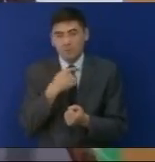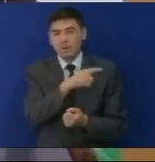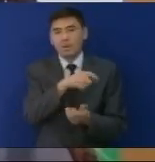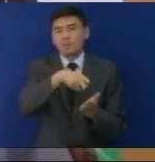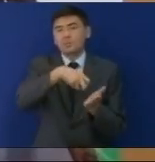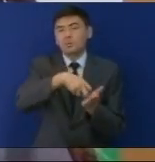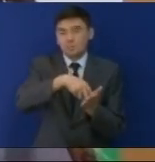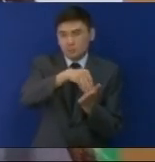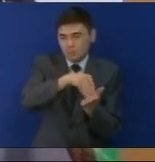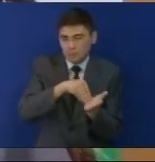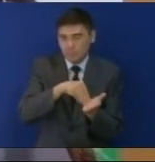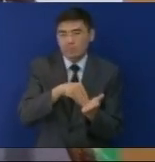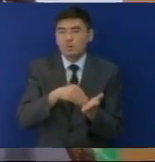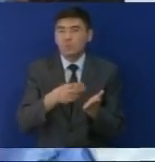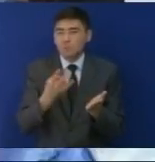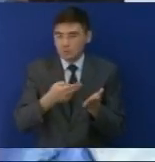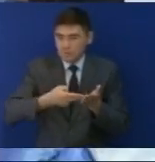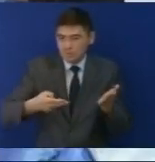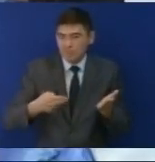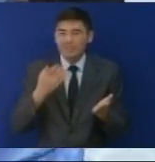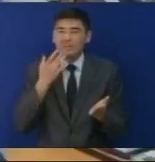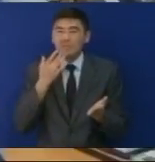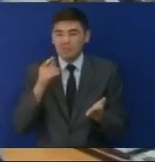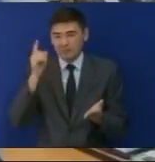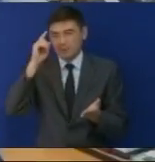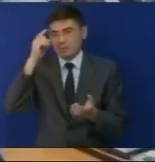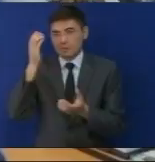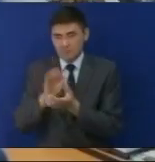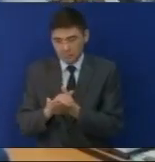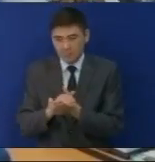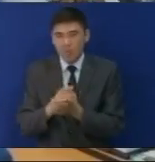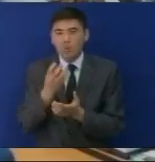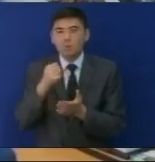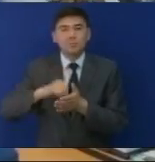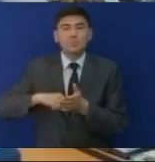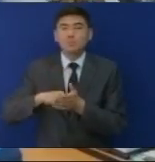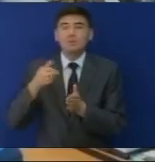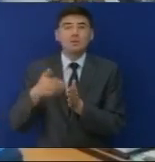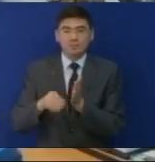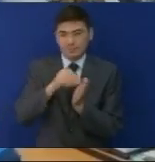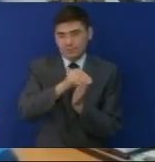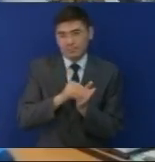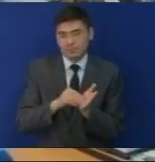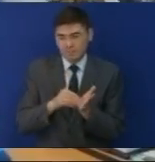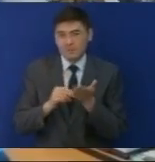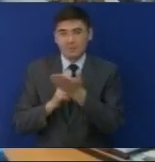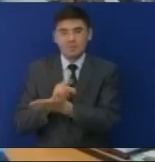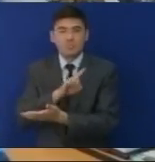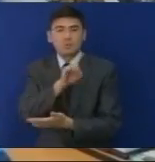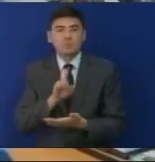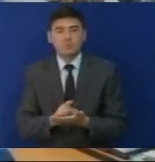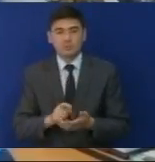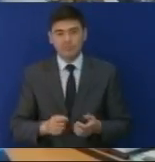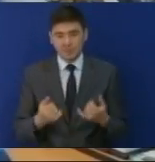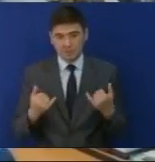а также то, что ознакомились о проводимой разовой акции. На сегодняшний день на учете отделе миграционной службы управления полиции города Семей